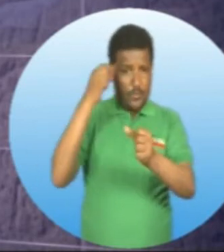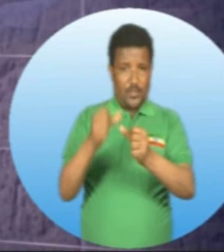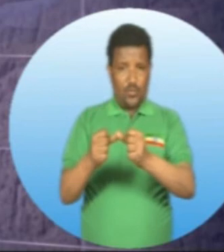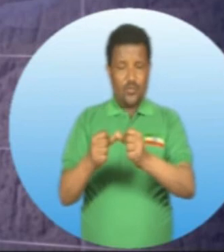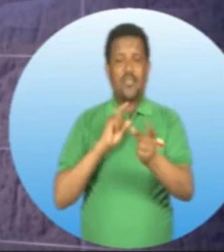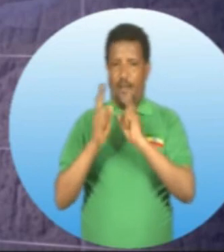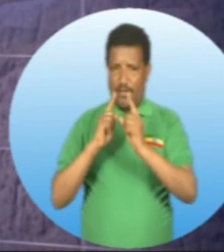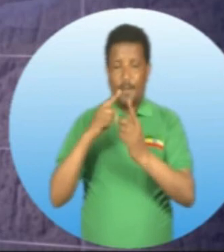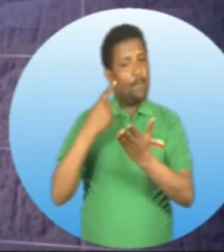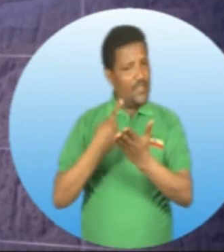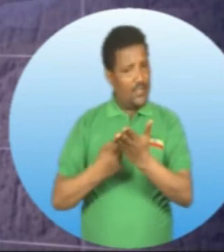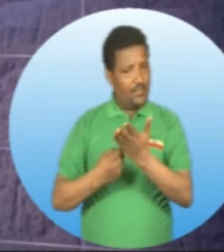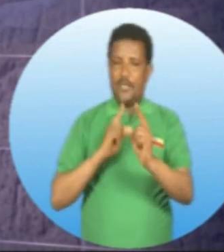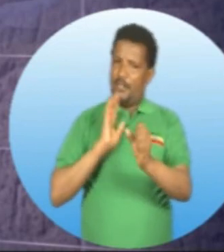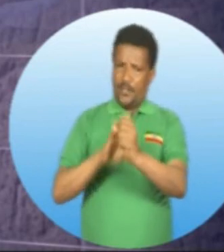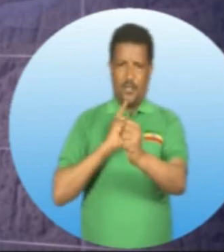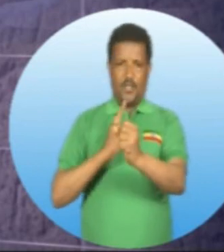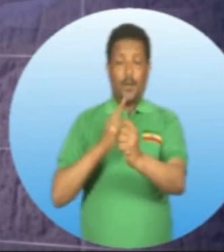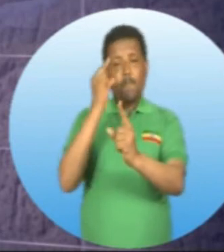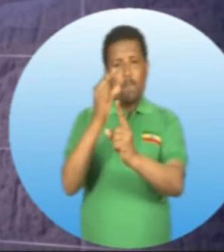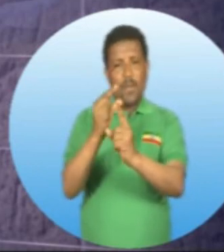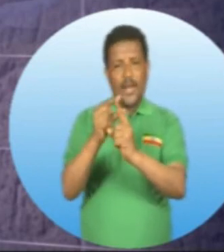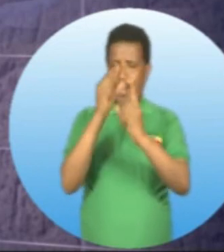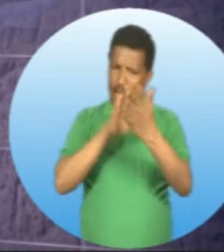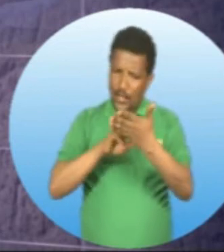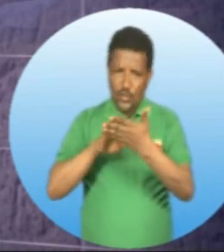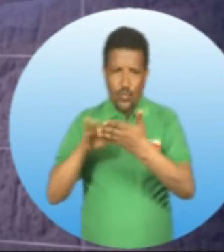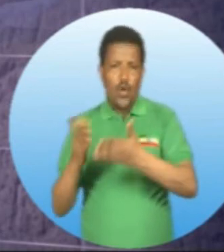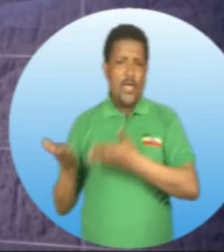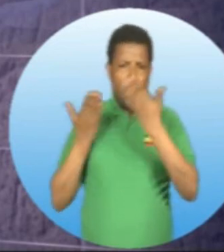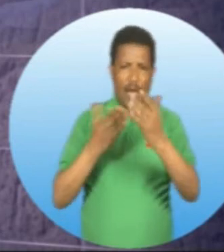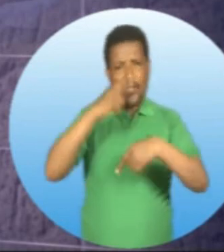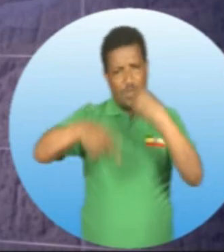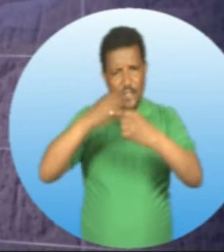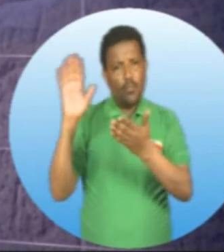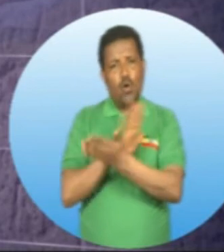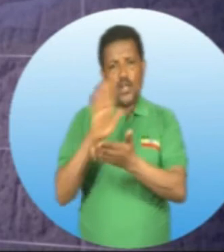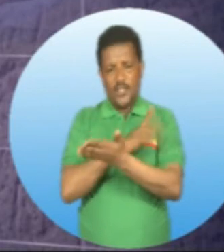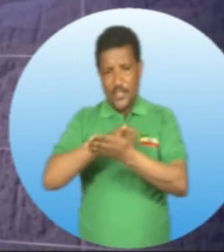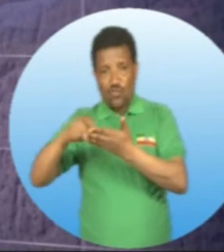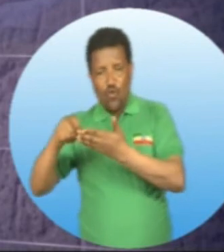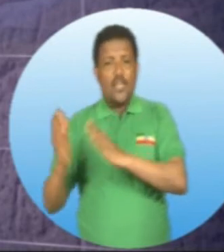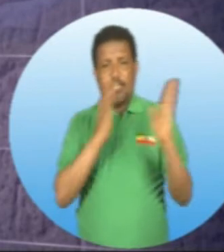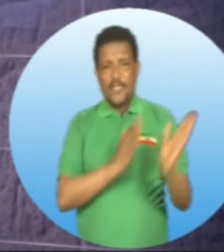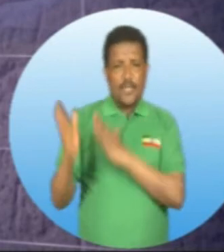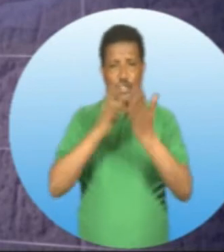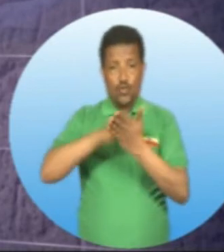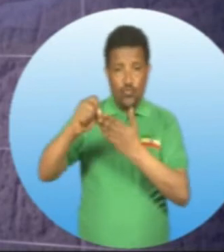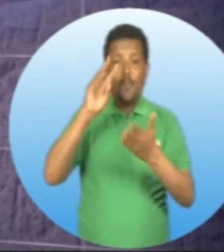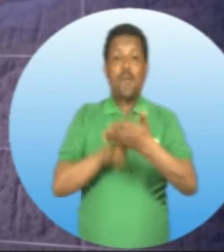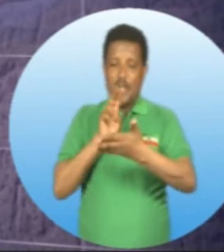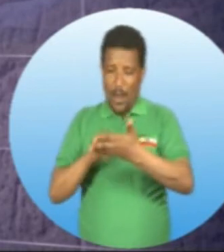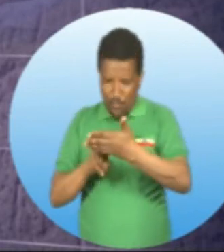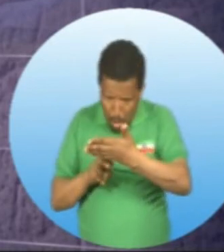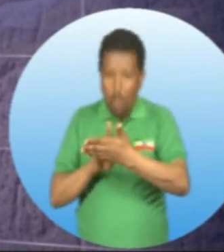ተነጋገርን። በዚህ ንግግርን በቃል አጥንቶ የማቅረብ ሂደት በወረቀት ተጽፎ የተዘጋጀን ጽሑፍ